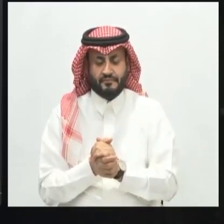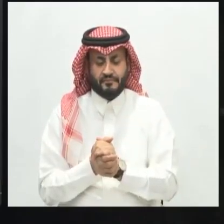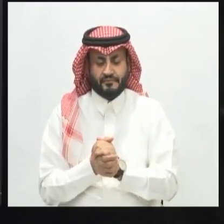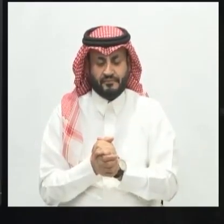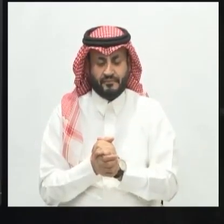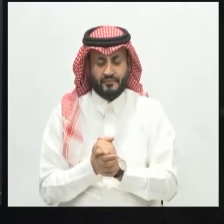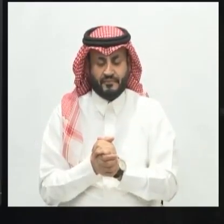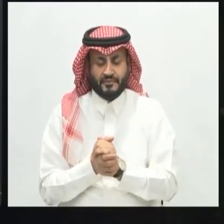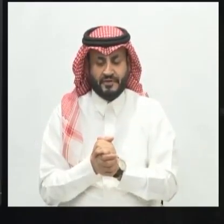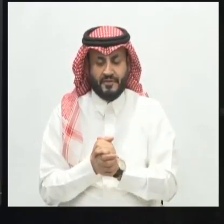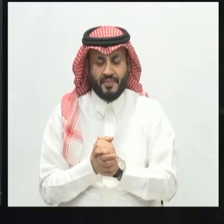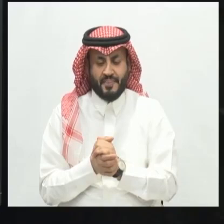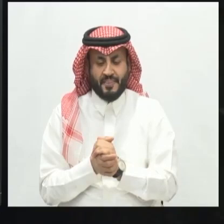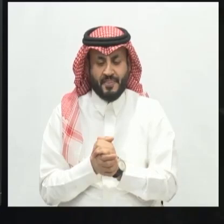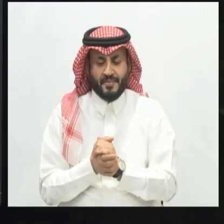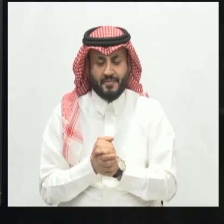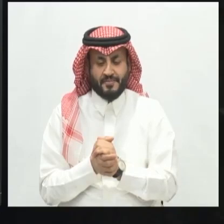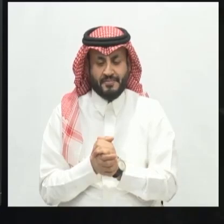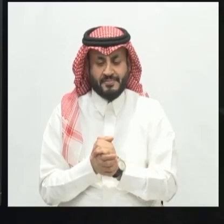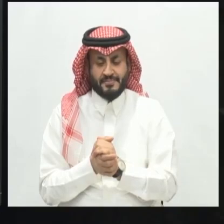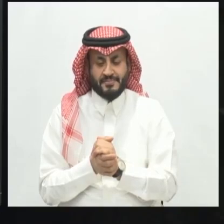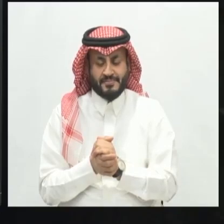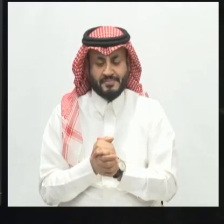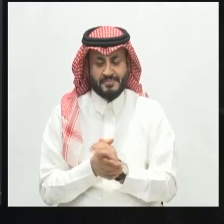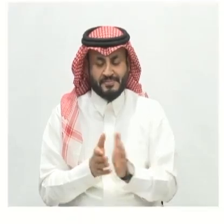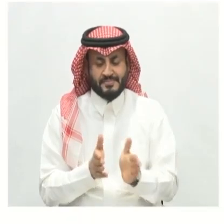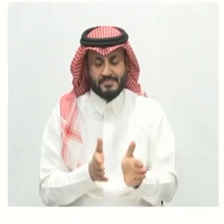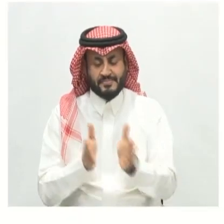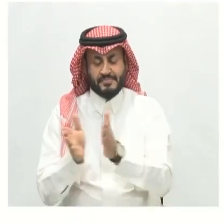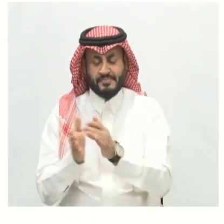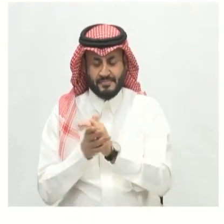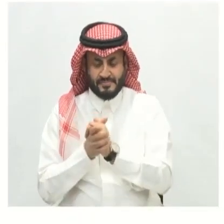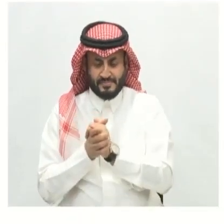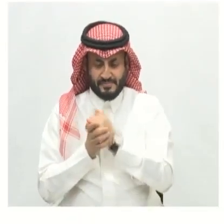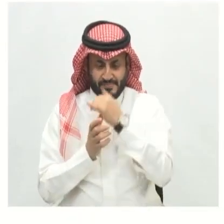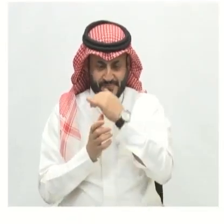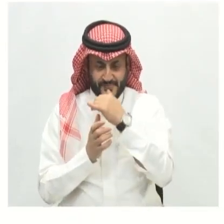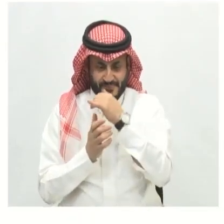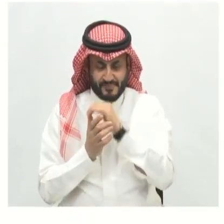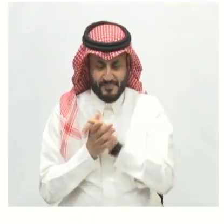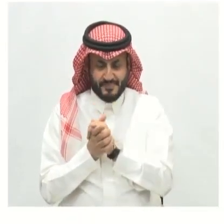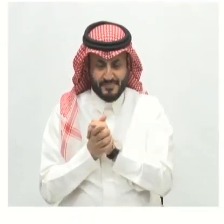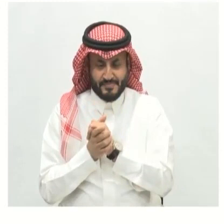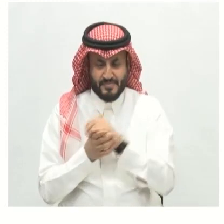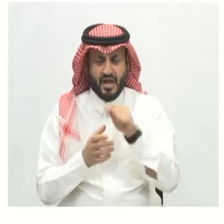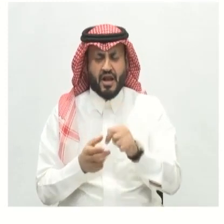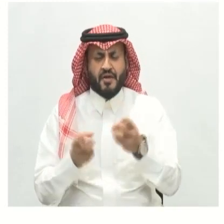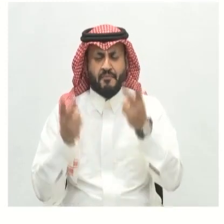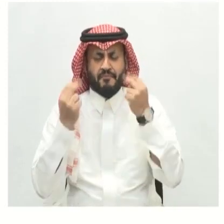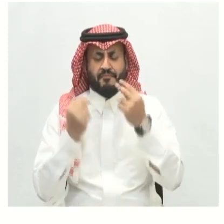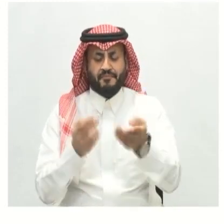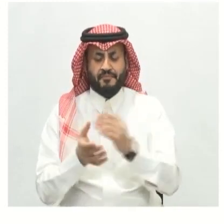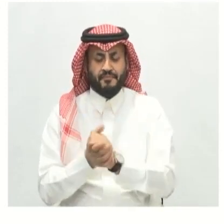والنهي عن المنكر ننتقل الان تعرفنا في درسنا لهذا اليوم